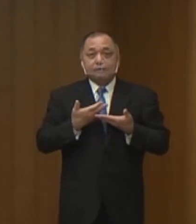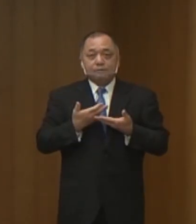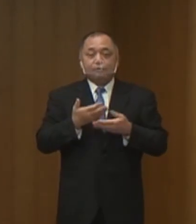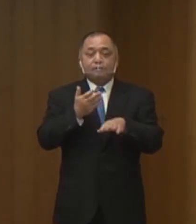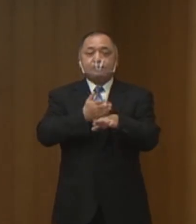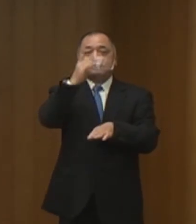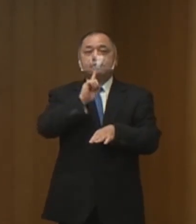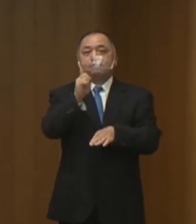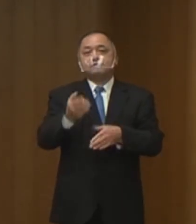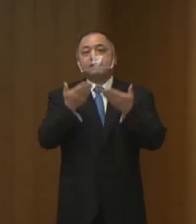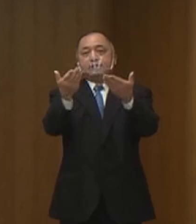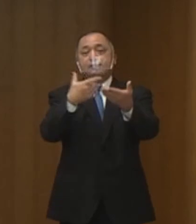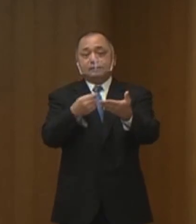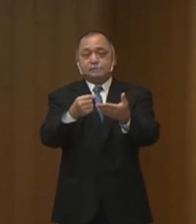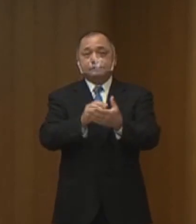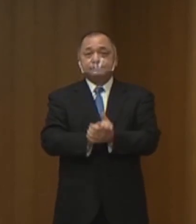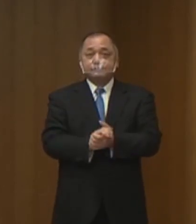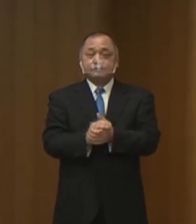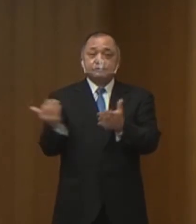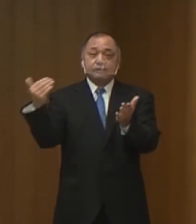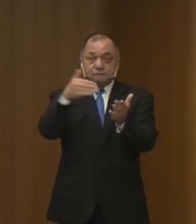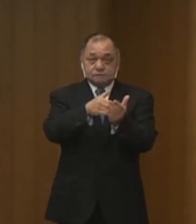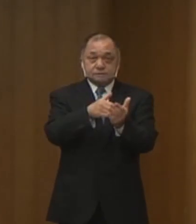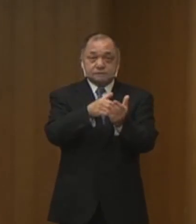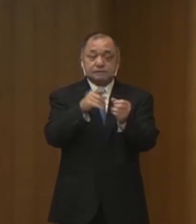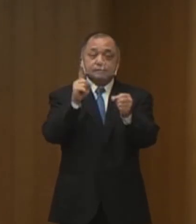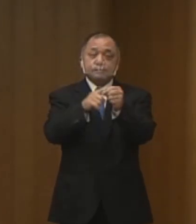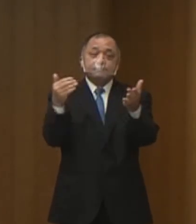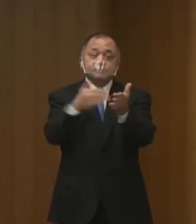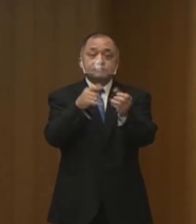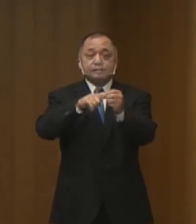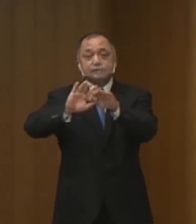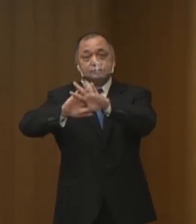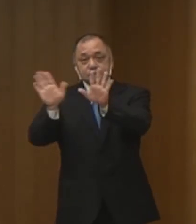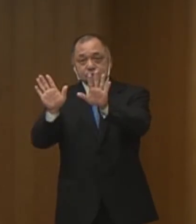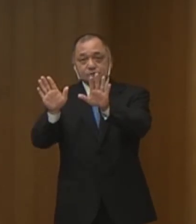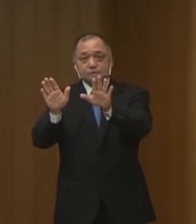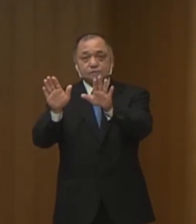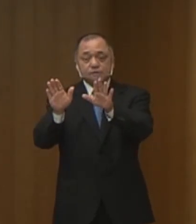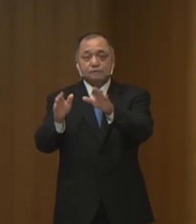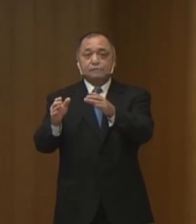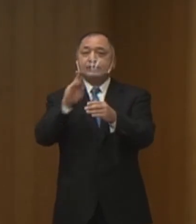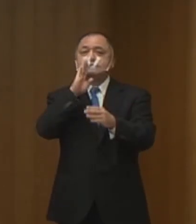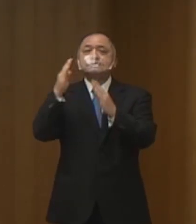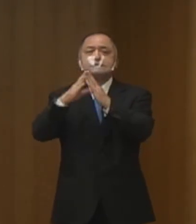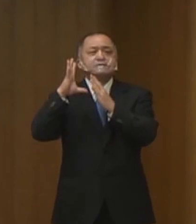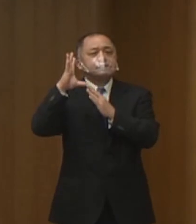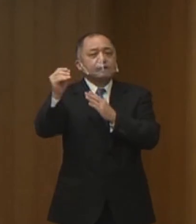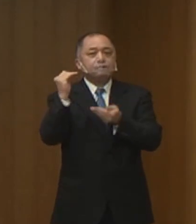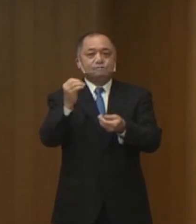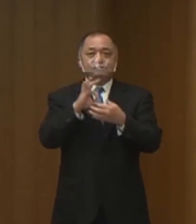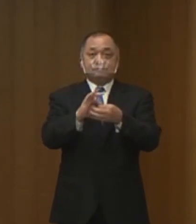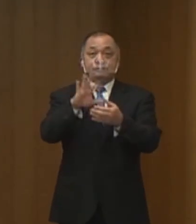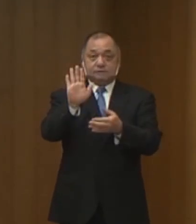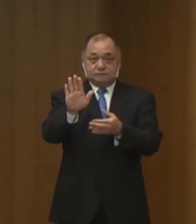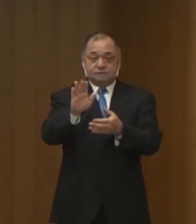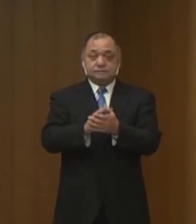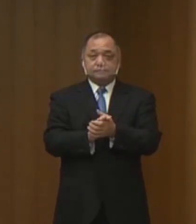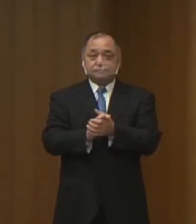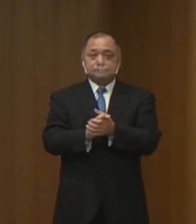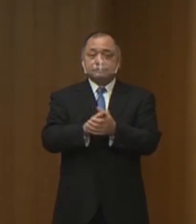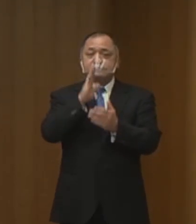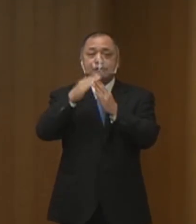たいというふうに思います。最後に年末年始の帰省についてのお願いです。帰省を